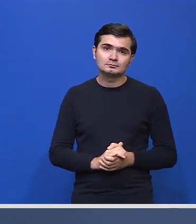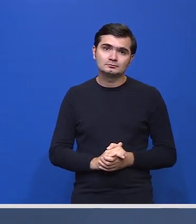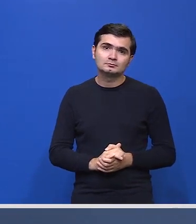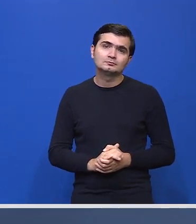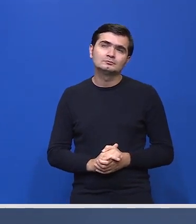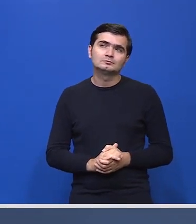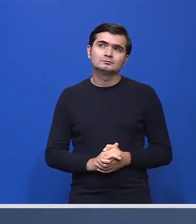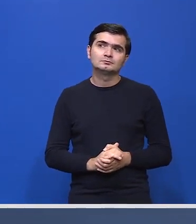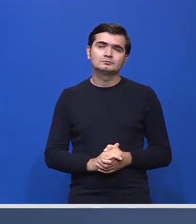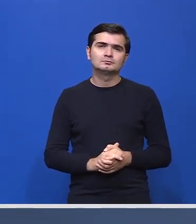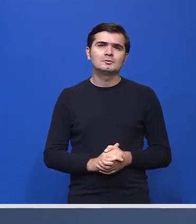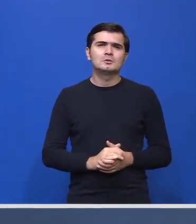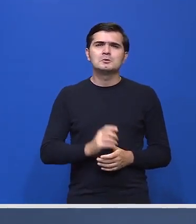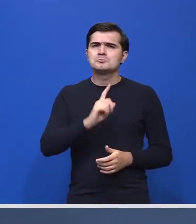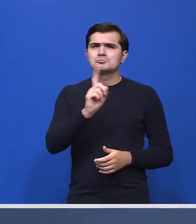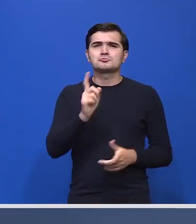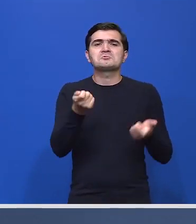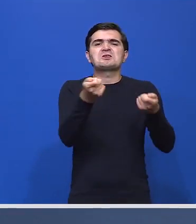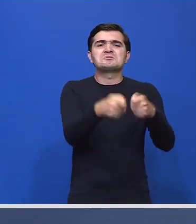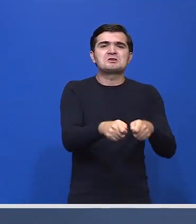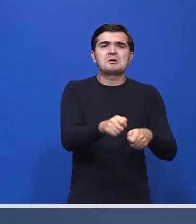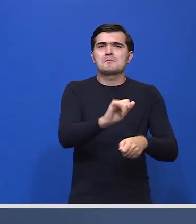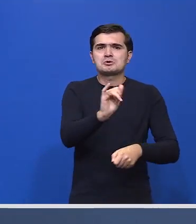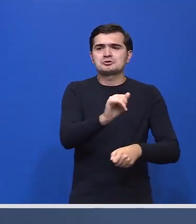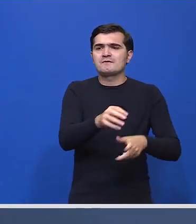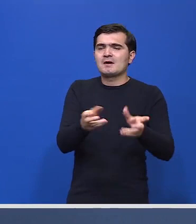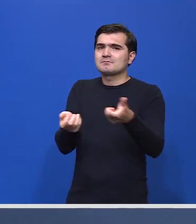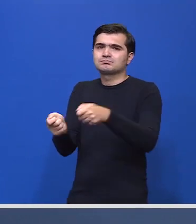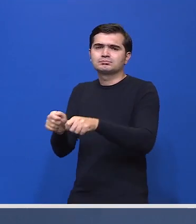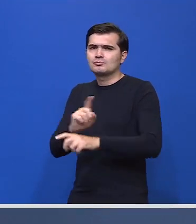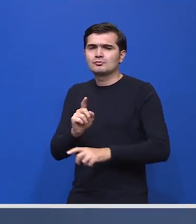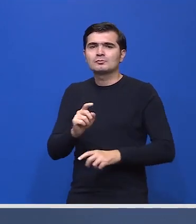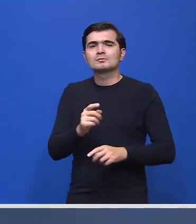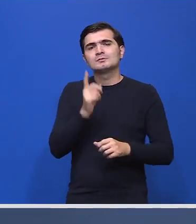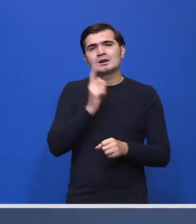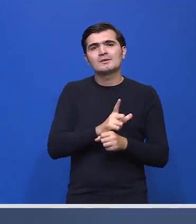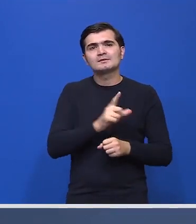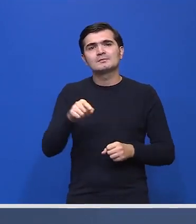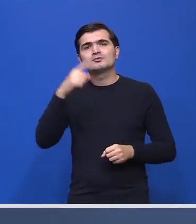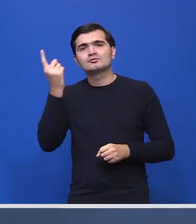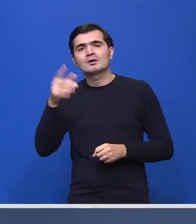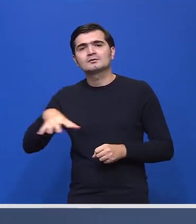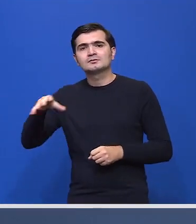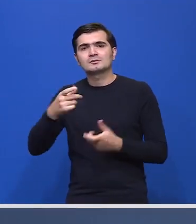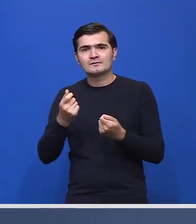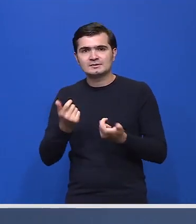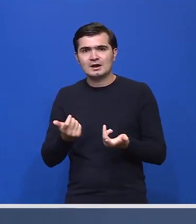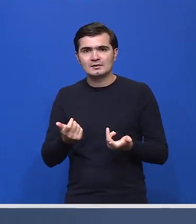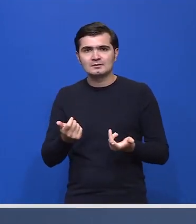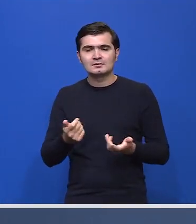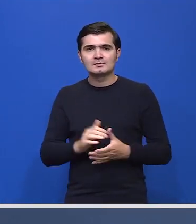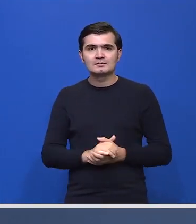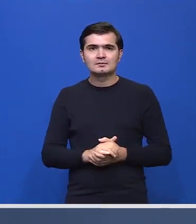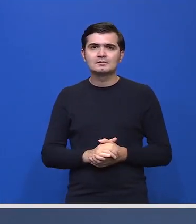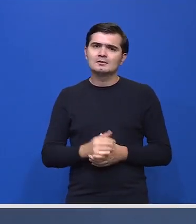Nu închide nimeni pe nimeni, doar te duci într-o altă zonă fiscală. Deschideți perspectivele. Deci, este